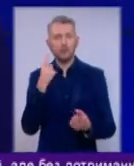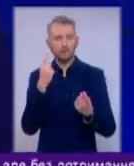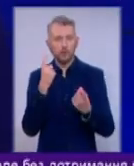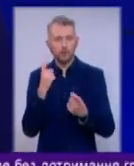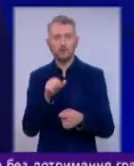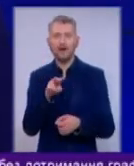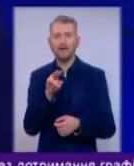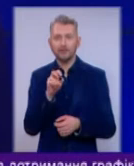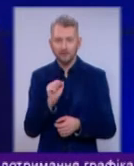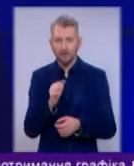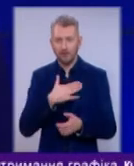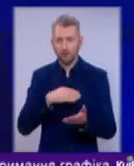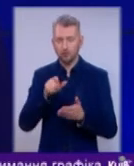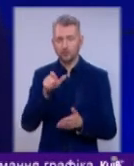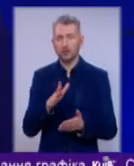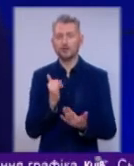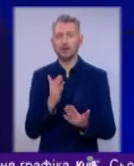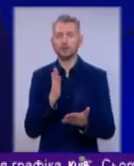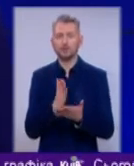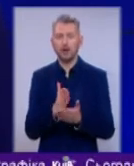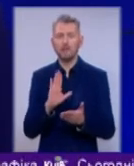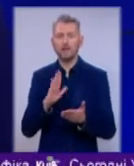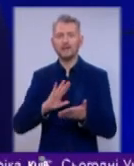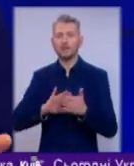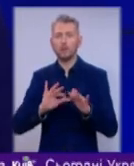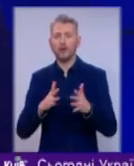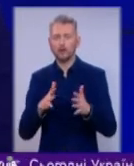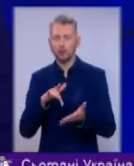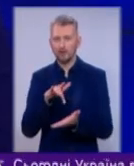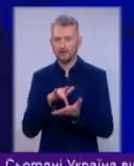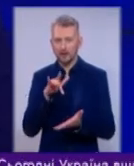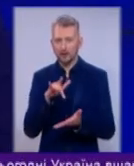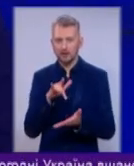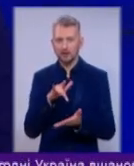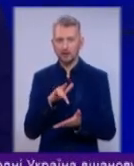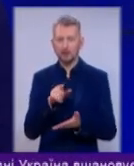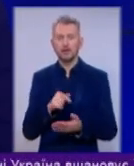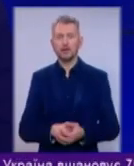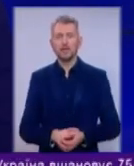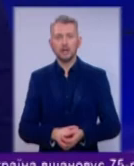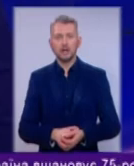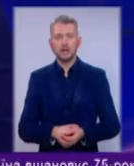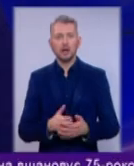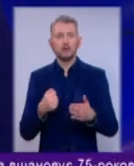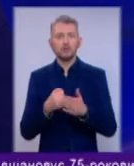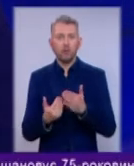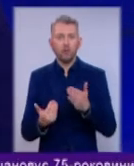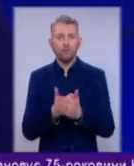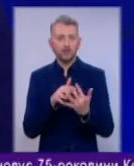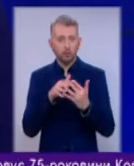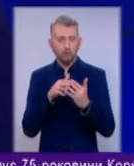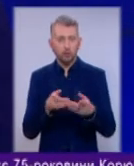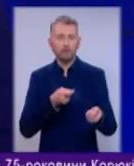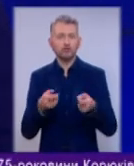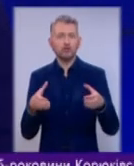Аліна Матвійчук зараз перебуває у ситуаційному центрі і звітом виходила в ефір. І тепер до новин з передової. У